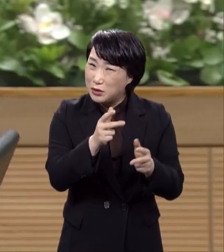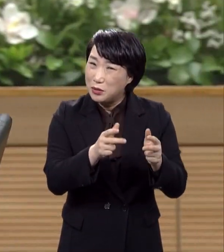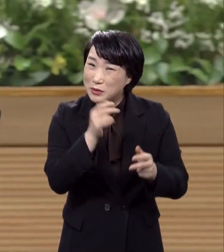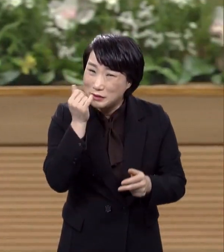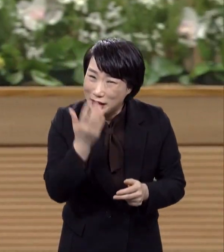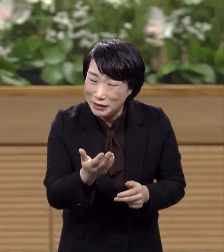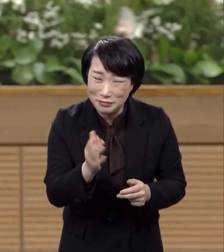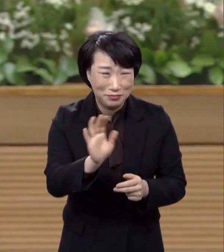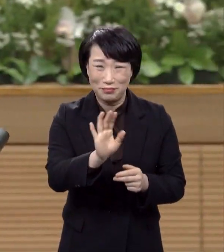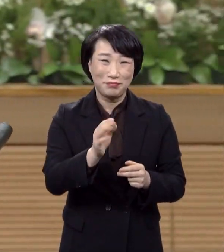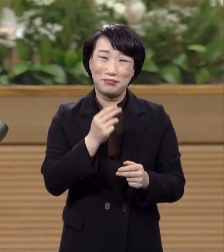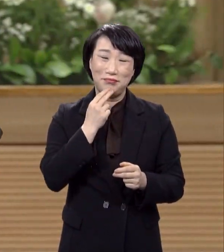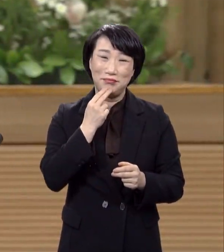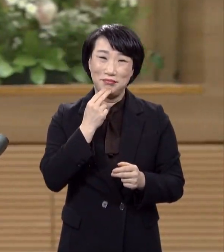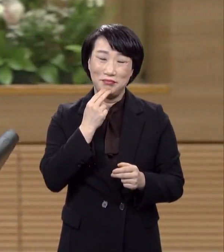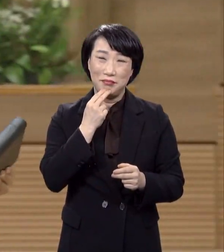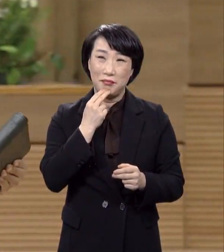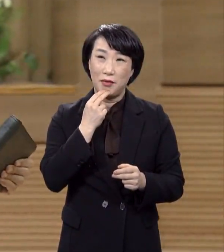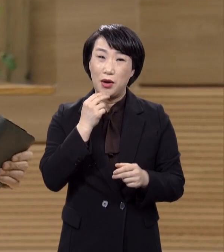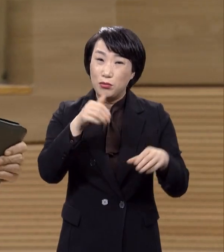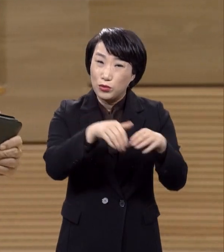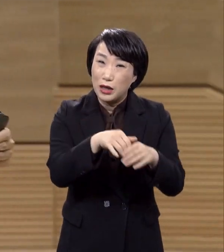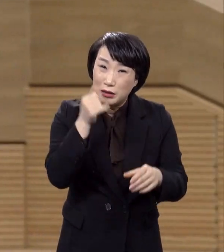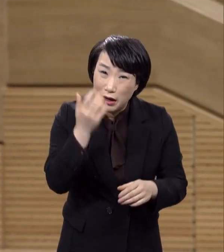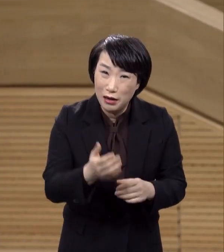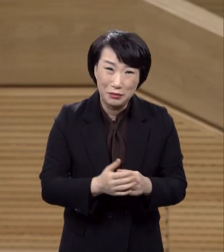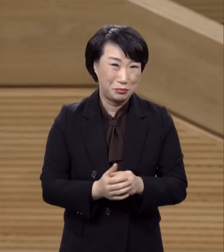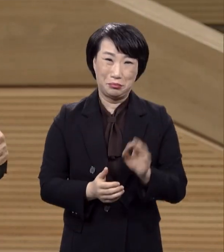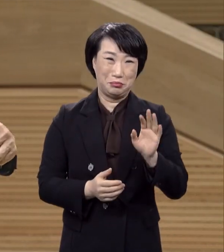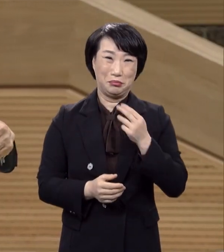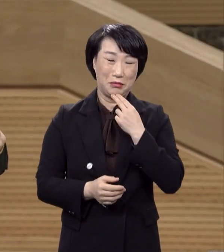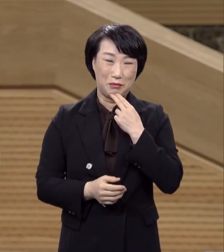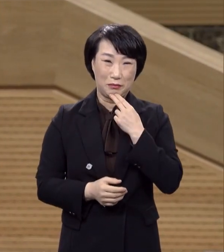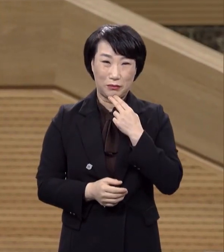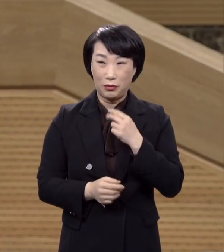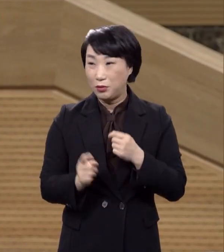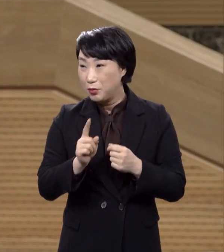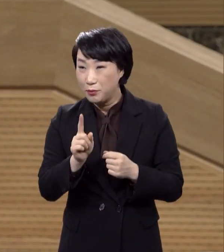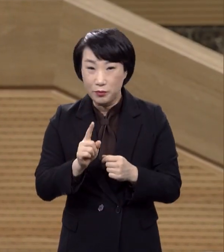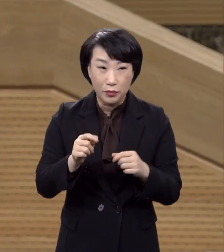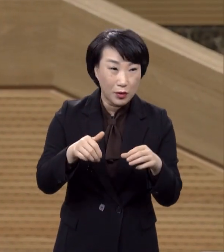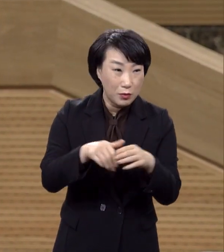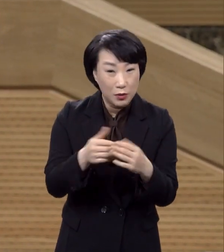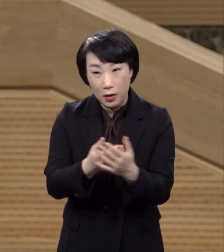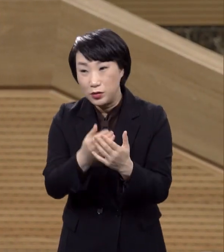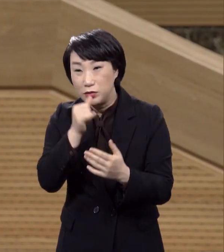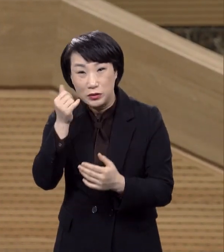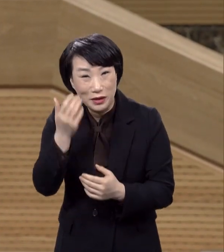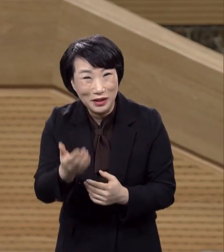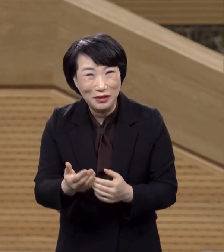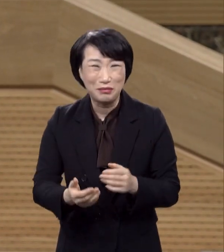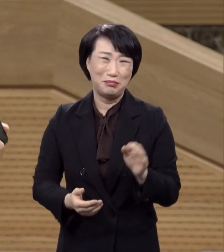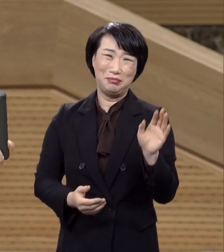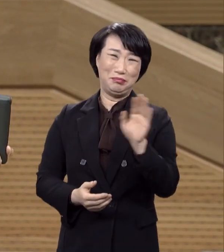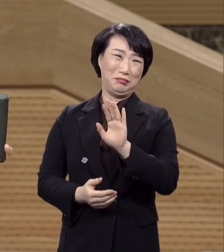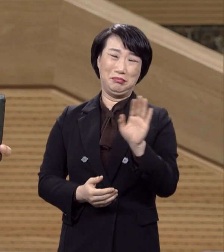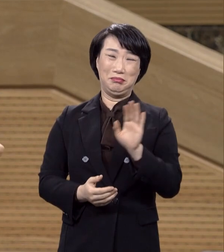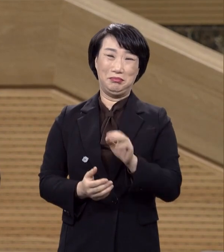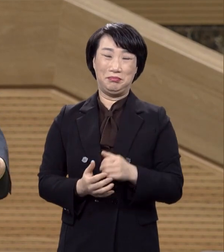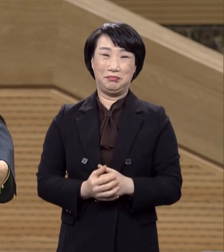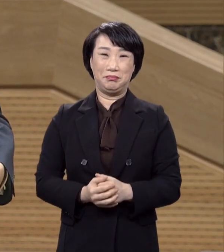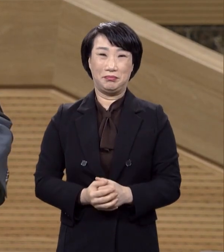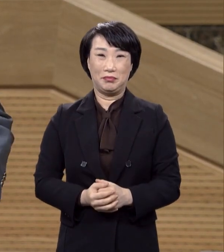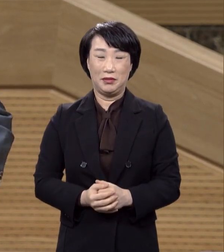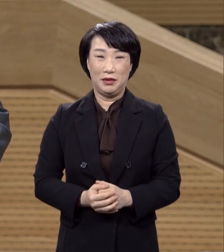있으며 무슨 문화가 있으며 어디 문명이 있다고 말할 수